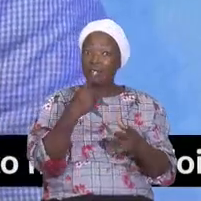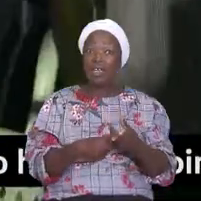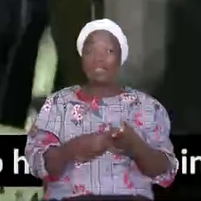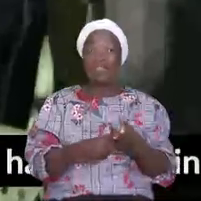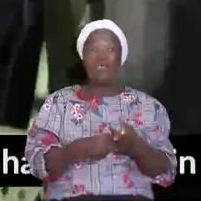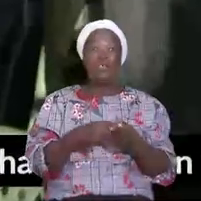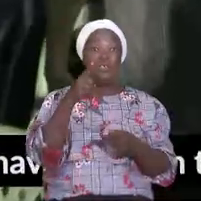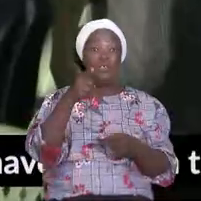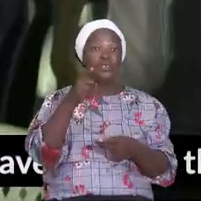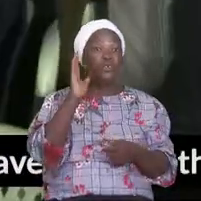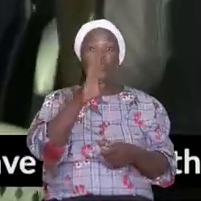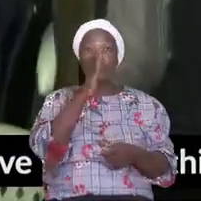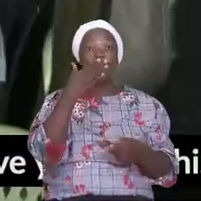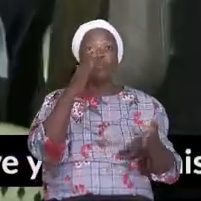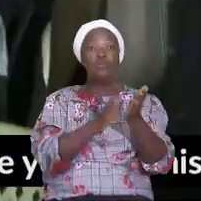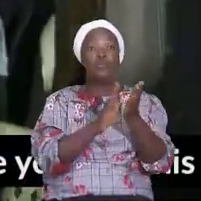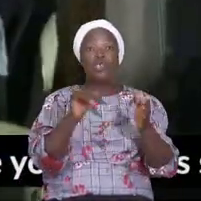l'accomplissement viendra dans ta vie.